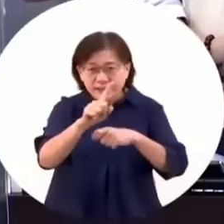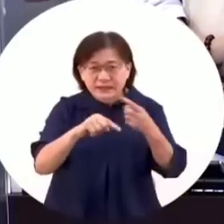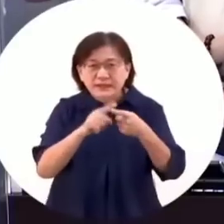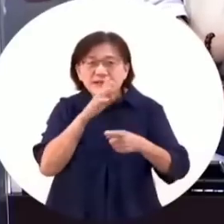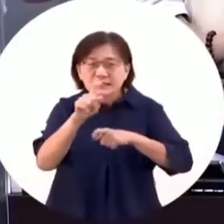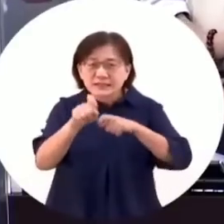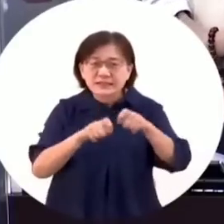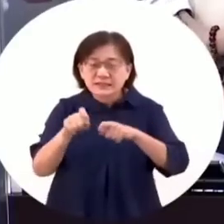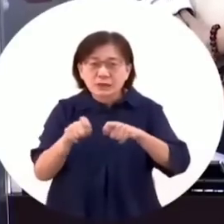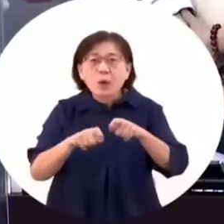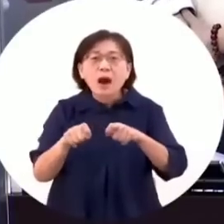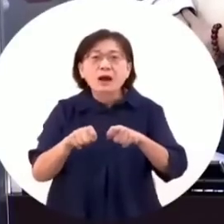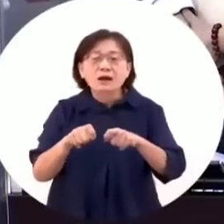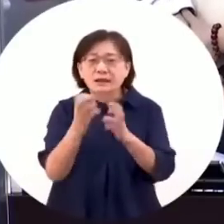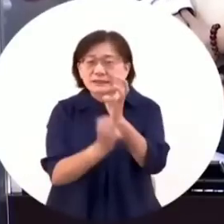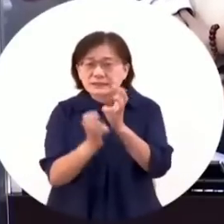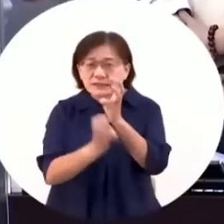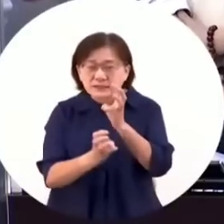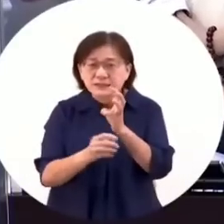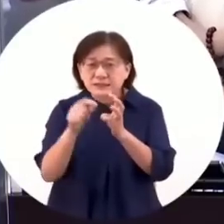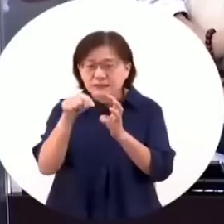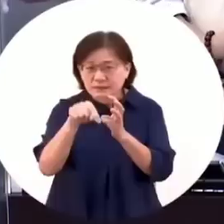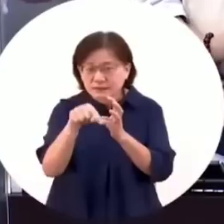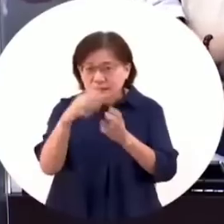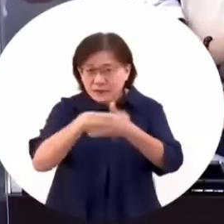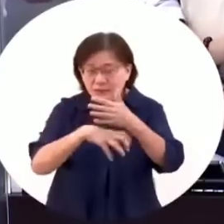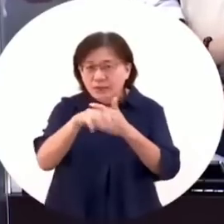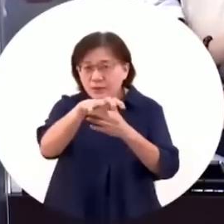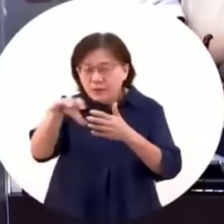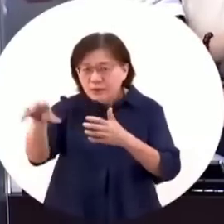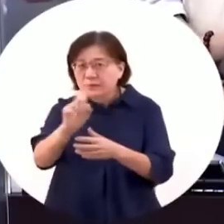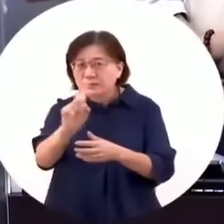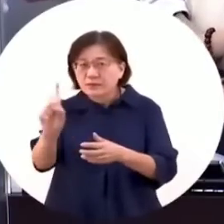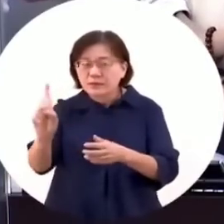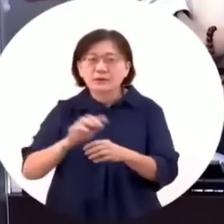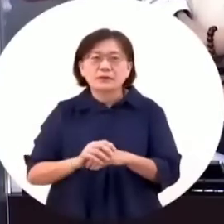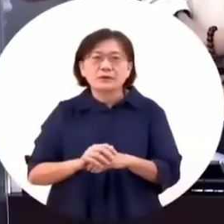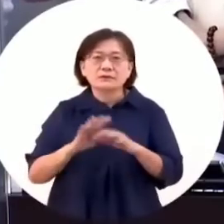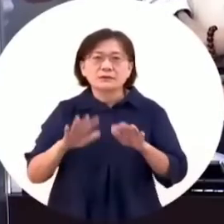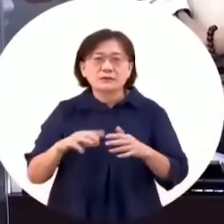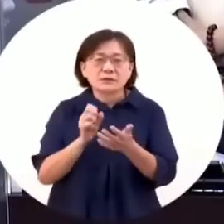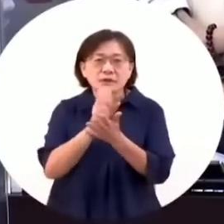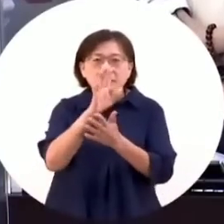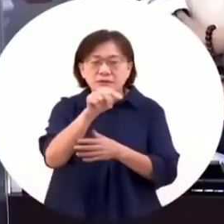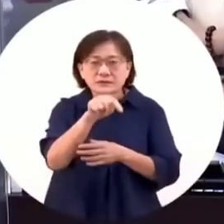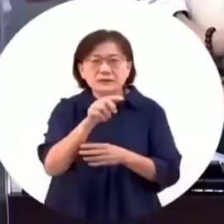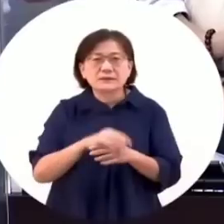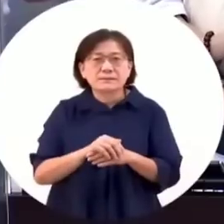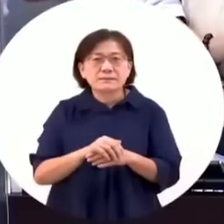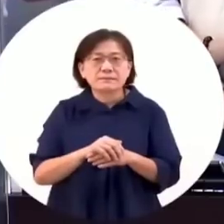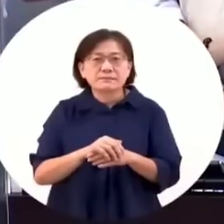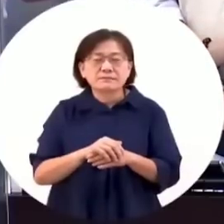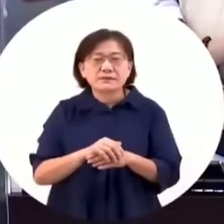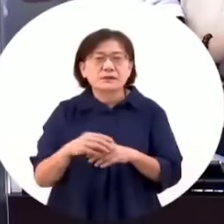可能包含哪些？那、啊、这样才会包好几块、啊。 报告局长，这个部分啊，二十号或二十四号那个。 对